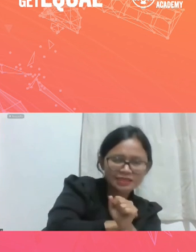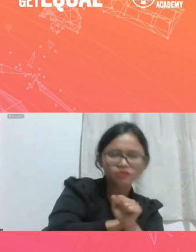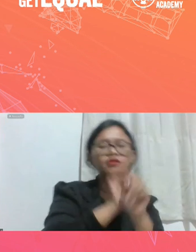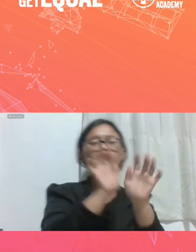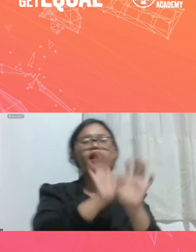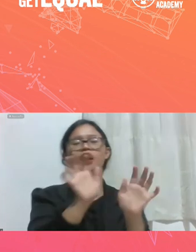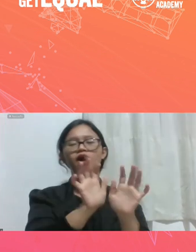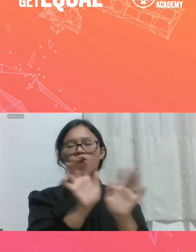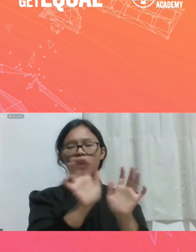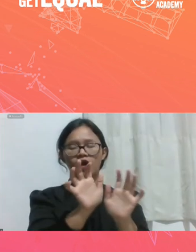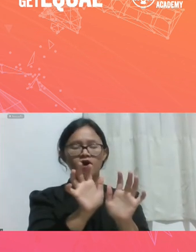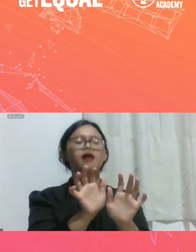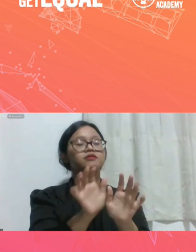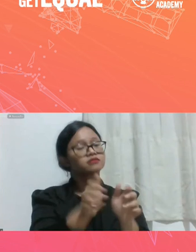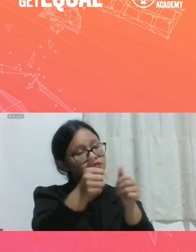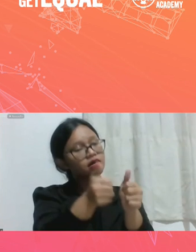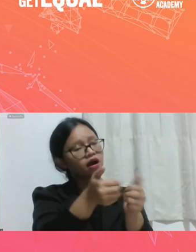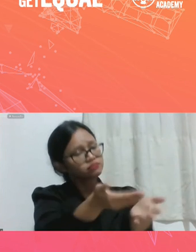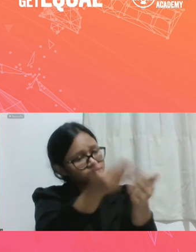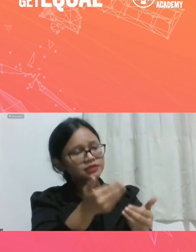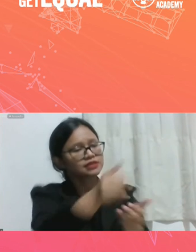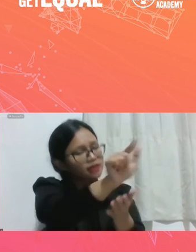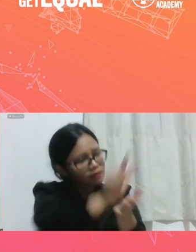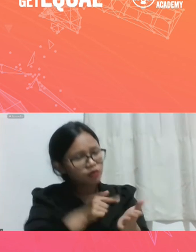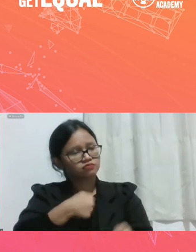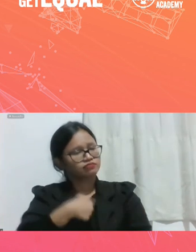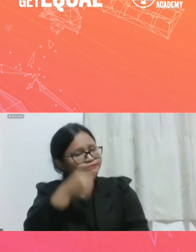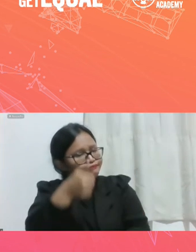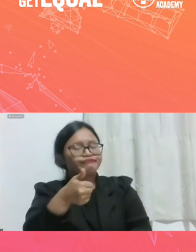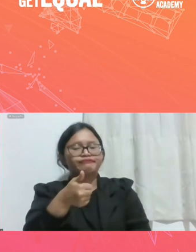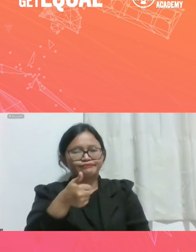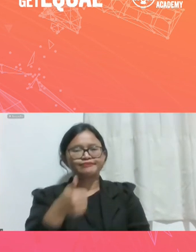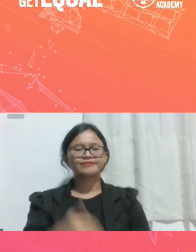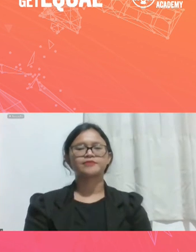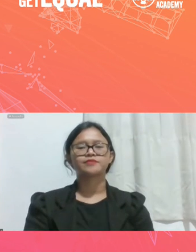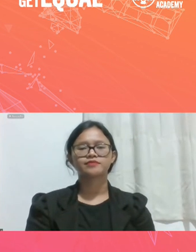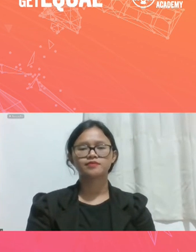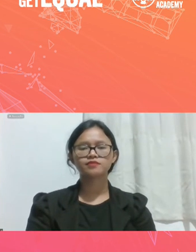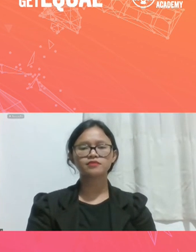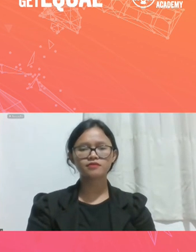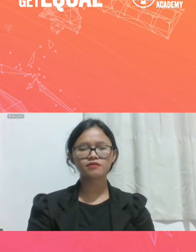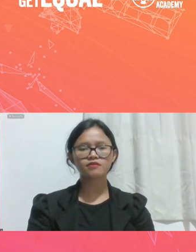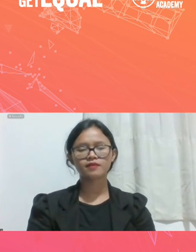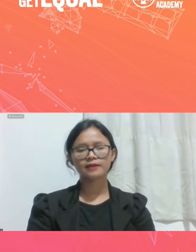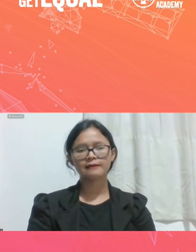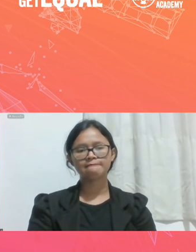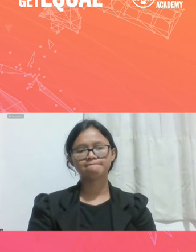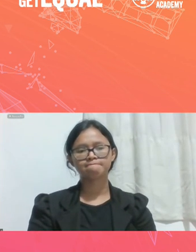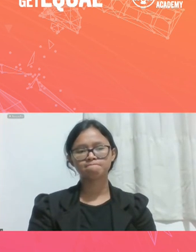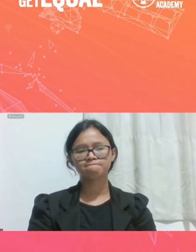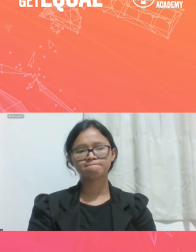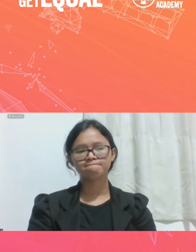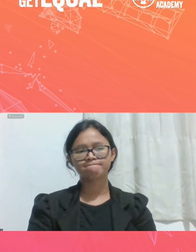tidak lagi enggan untuk berani melaporkan itu. Ya, sebenarnya gini, kami